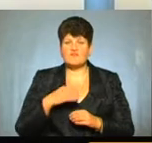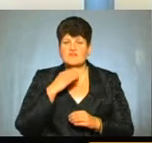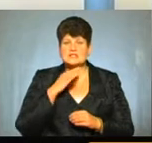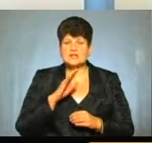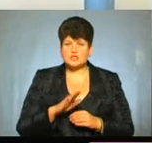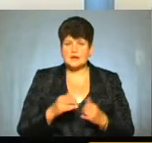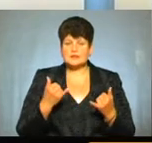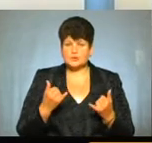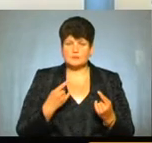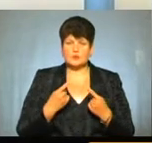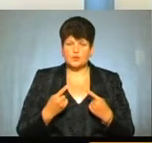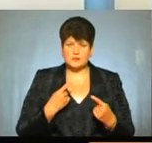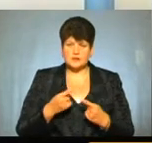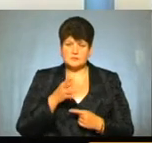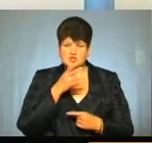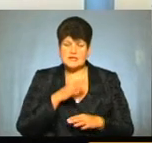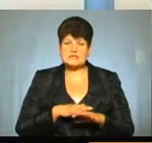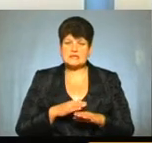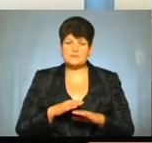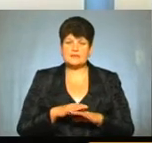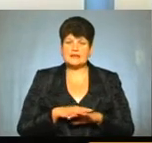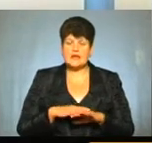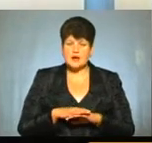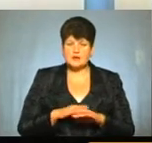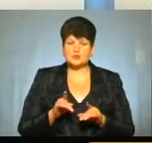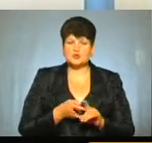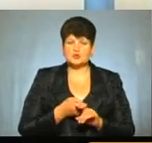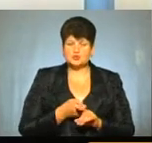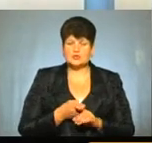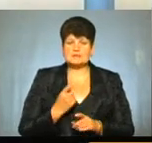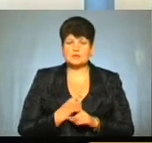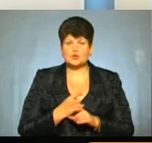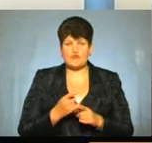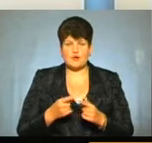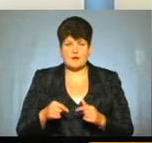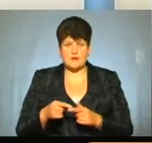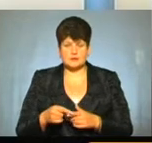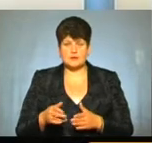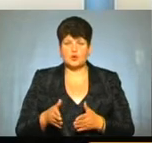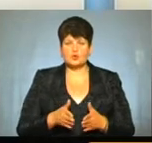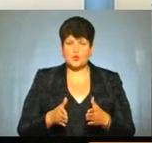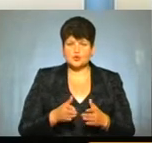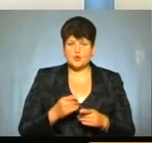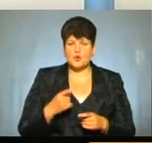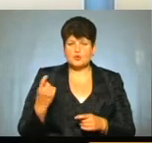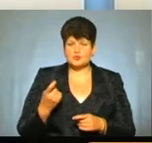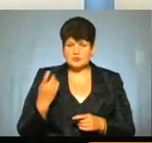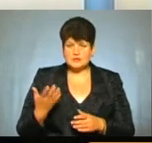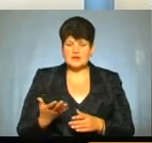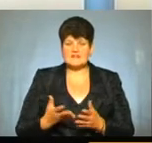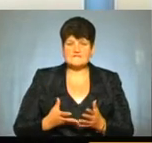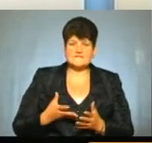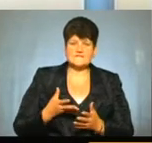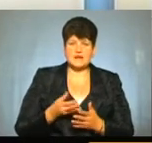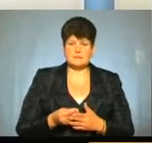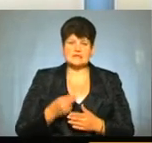області вистачає, сьогодні вони піднімалися під час наради, це і що стосується і спиртової галузі, і дорожнього господарства,